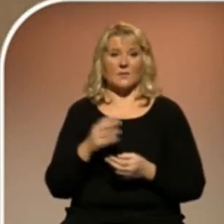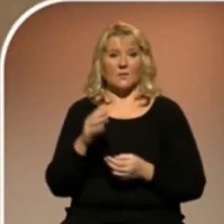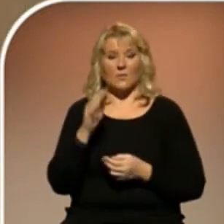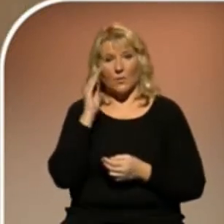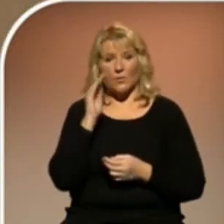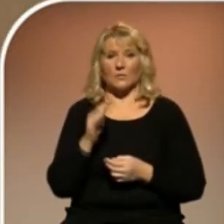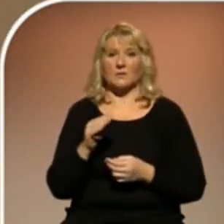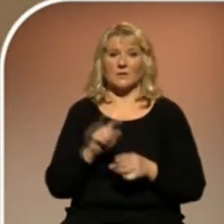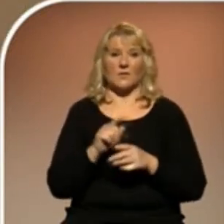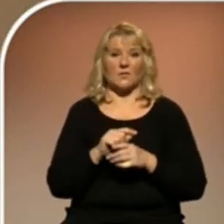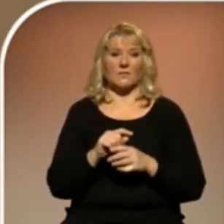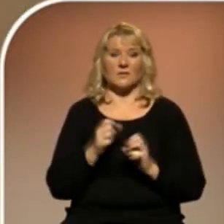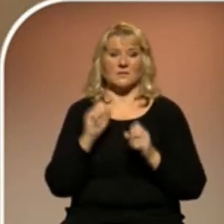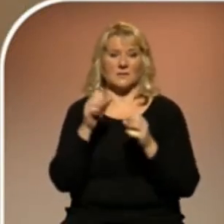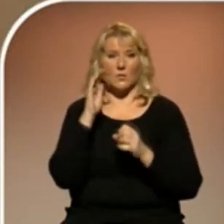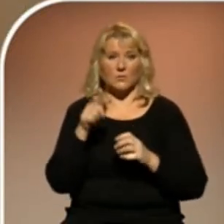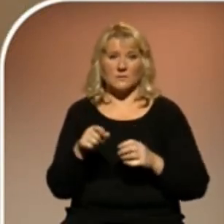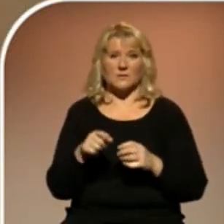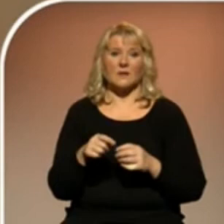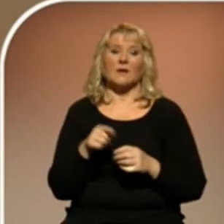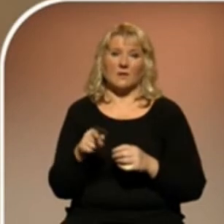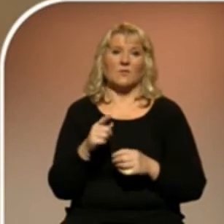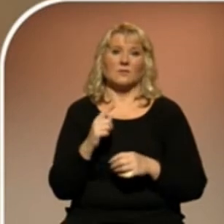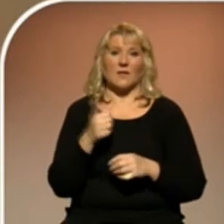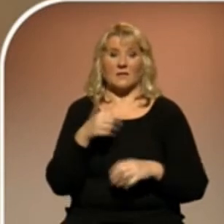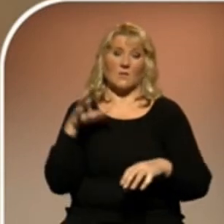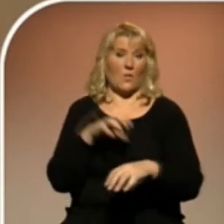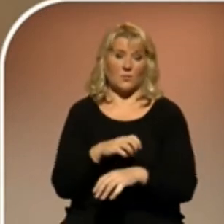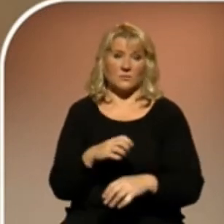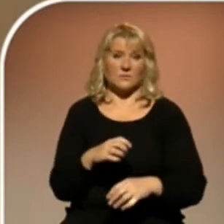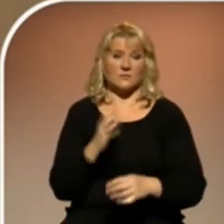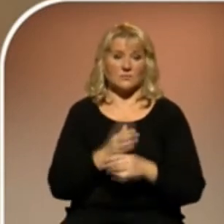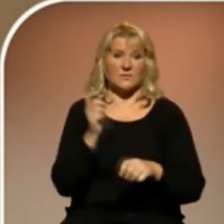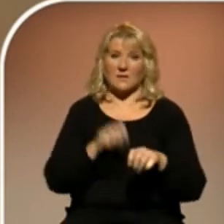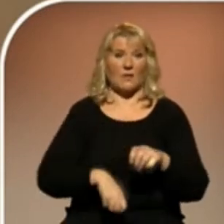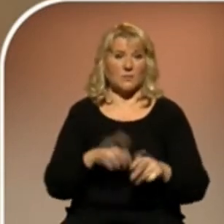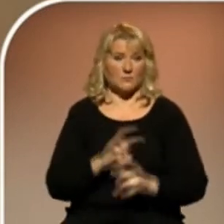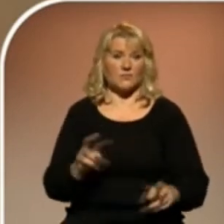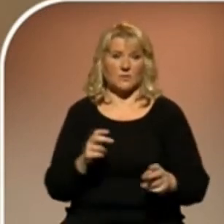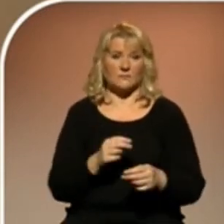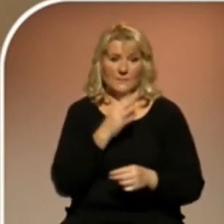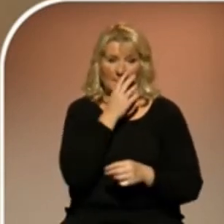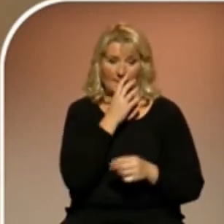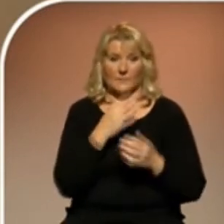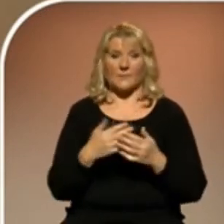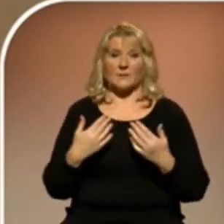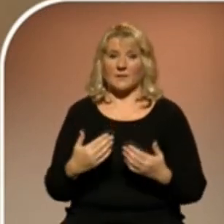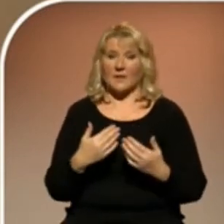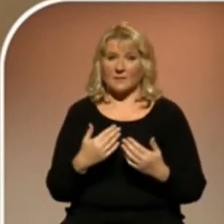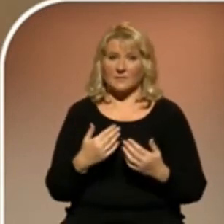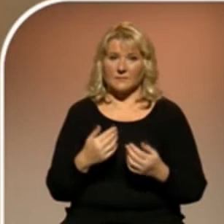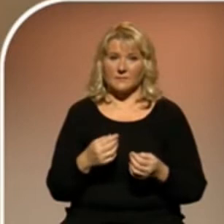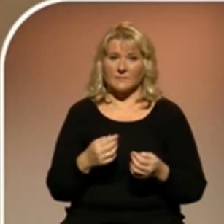Kluci, takový ty agresivní samci, ty opravdu dokážou jedním kousnutím zabít. Aha. Takže v současné době